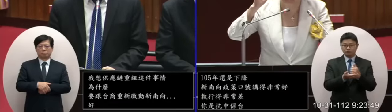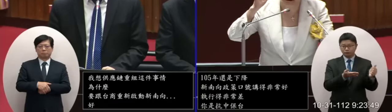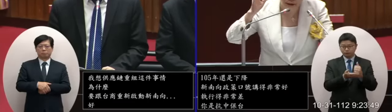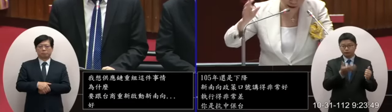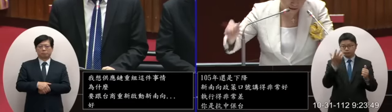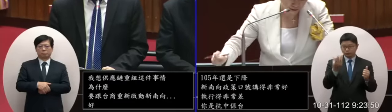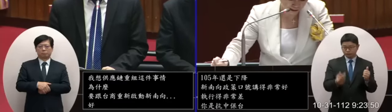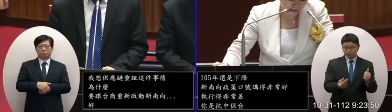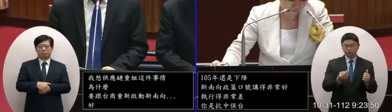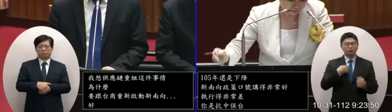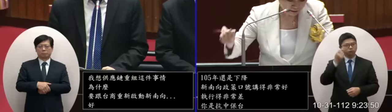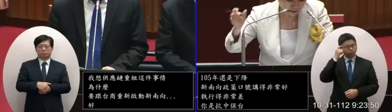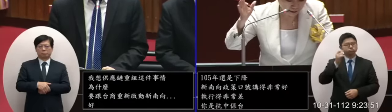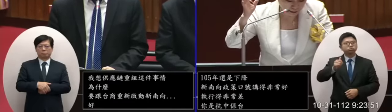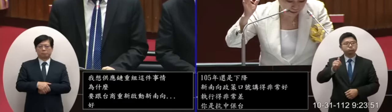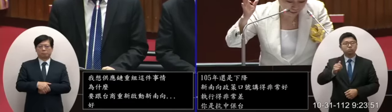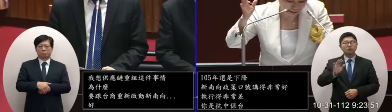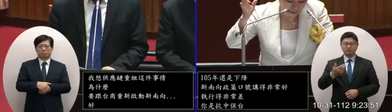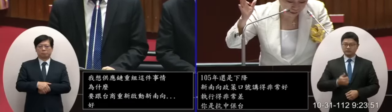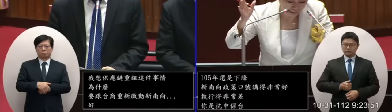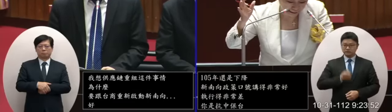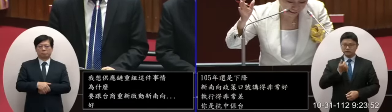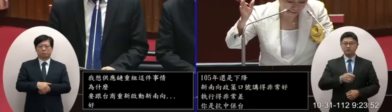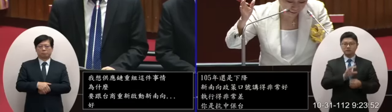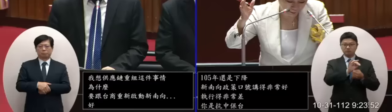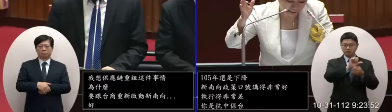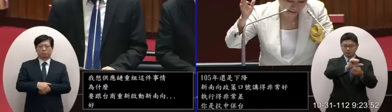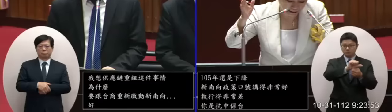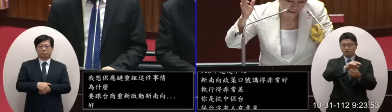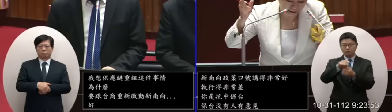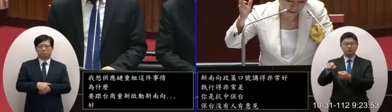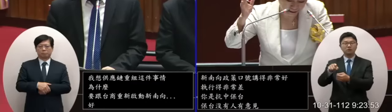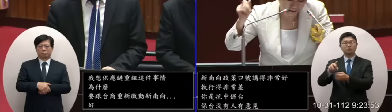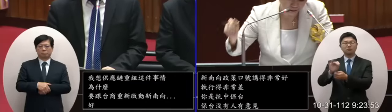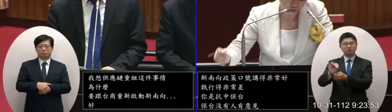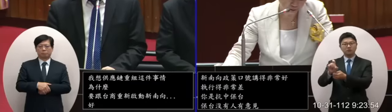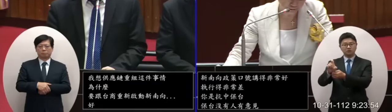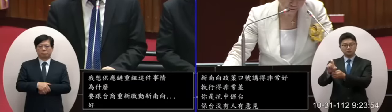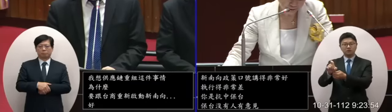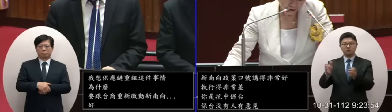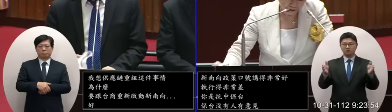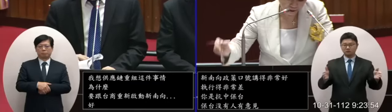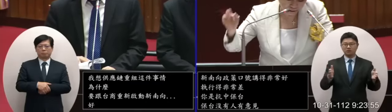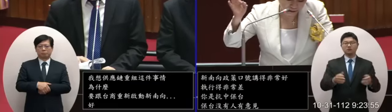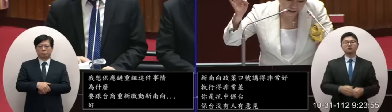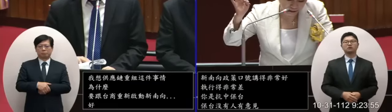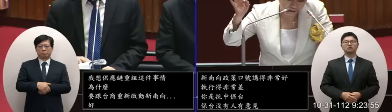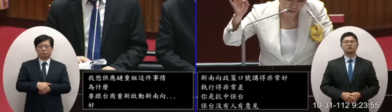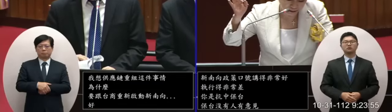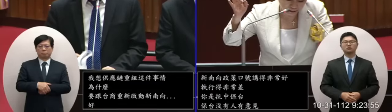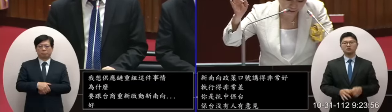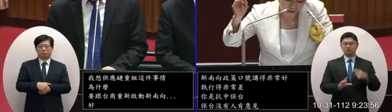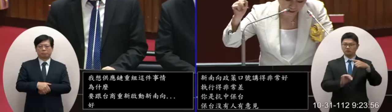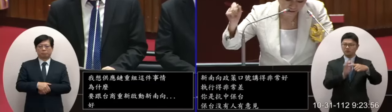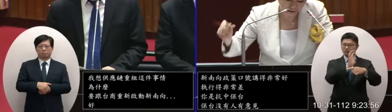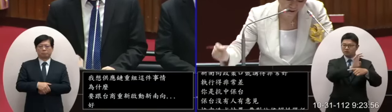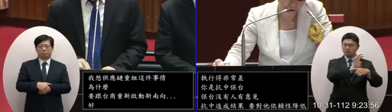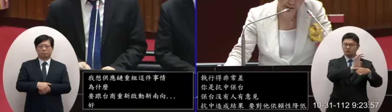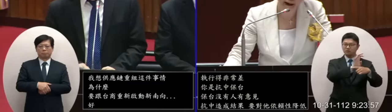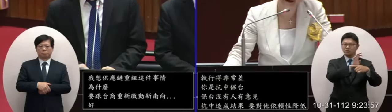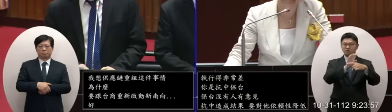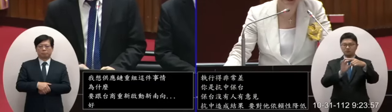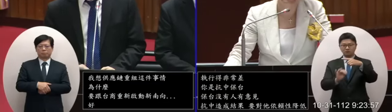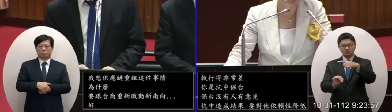必须要很务实的去看。你从105年到111年的部分，你从40% 减